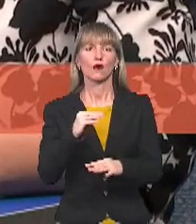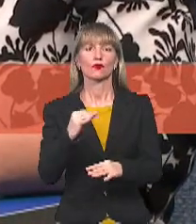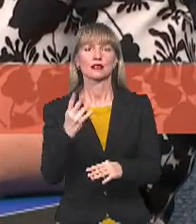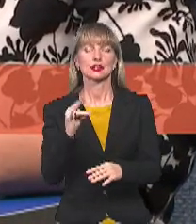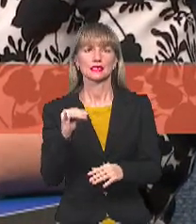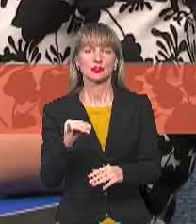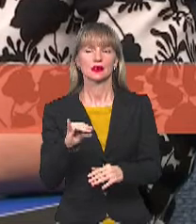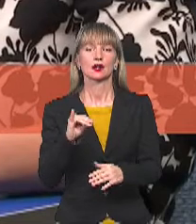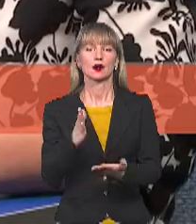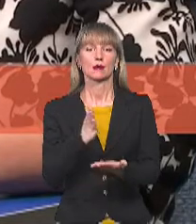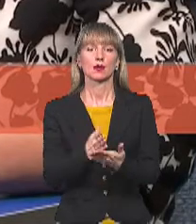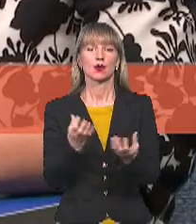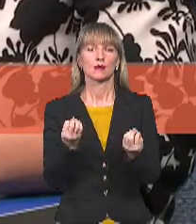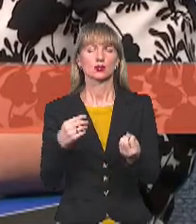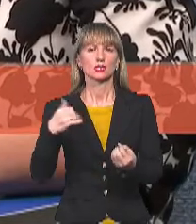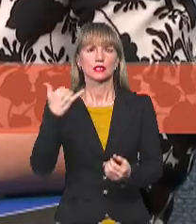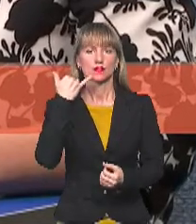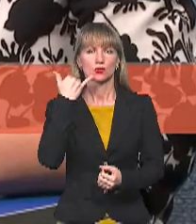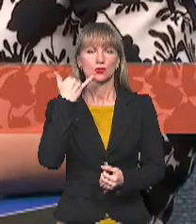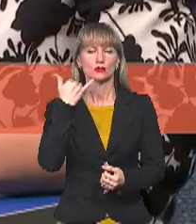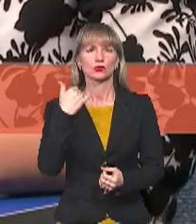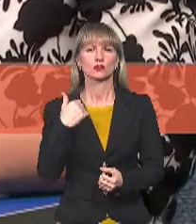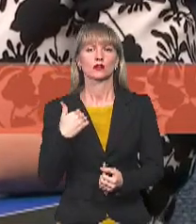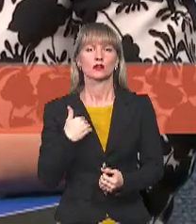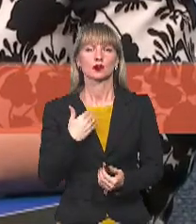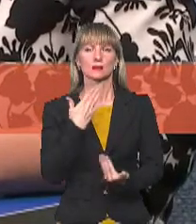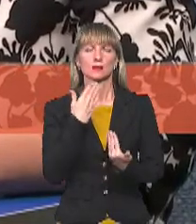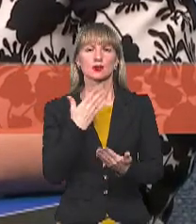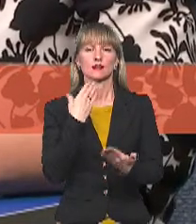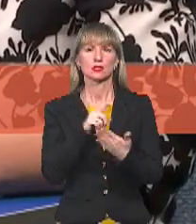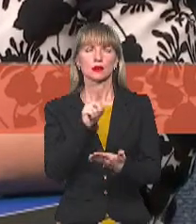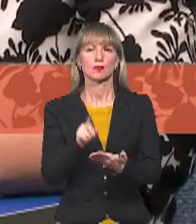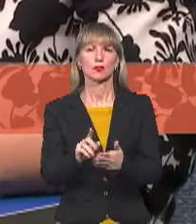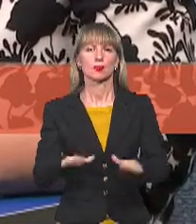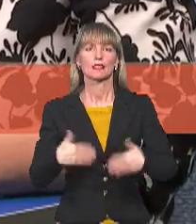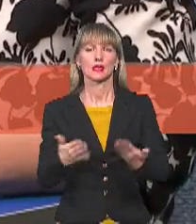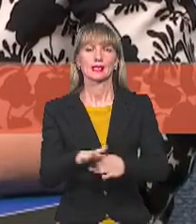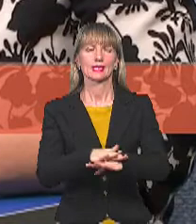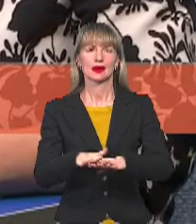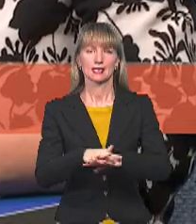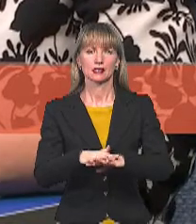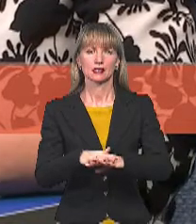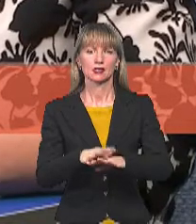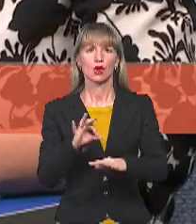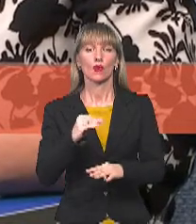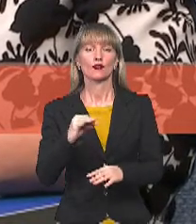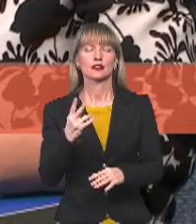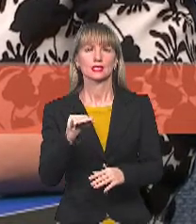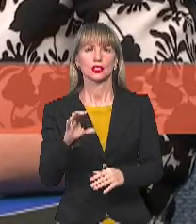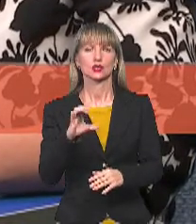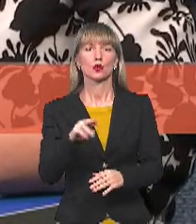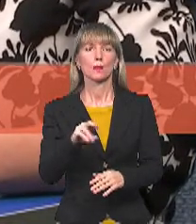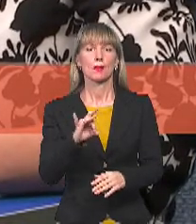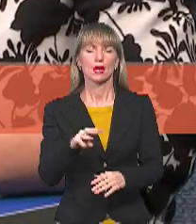І маємо ще дзвіночок, я закінчу своє запитання. Пропонують ринки офіційні і супермаркети?